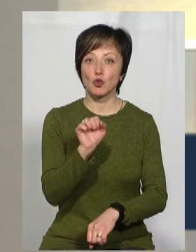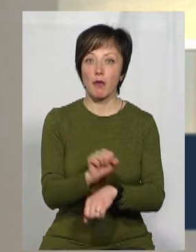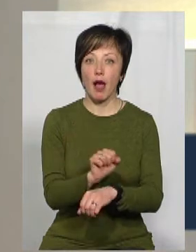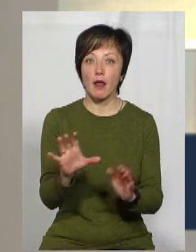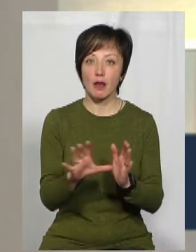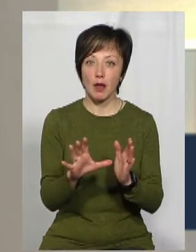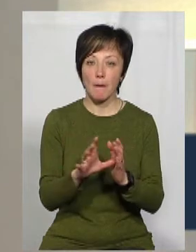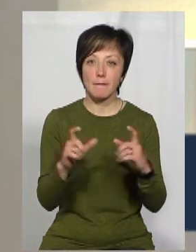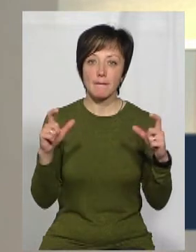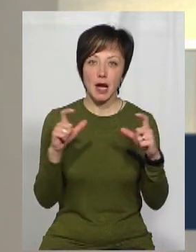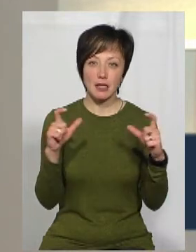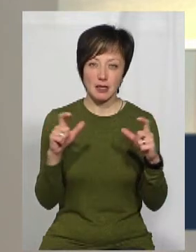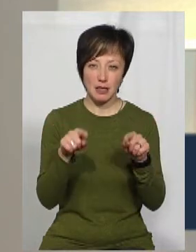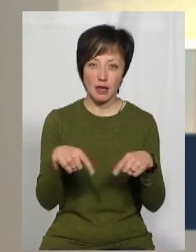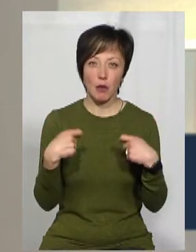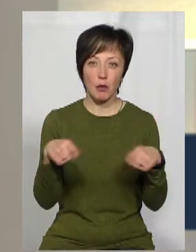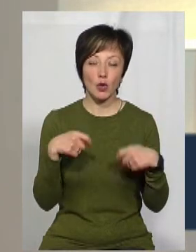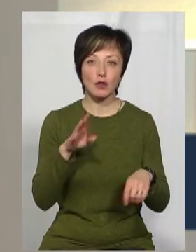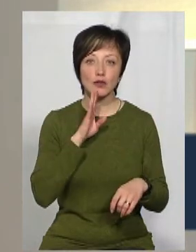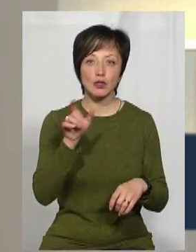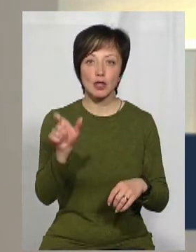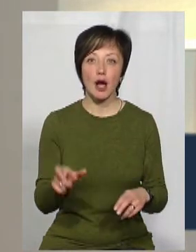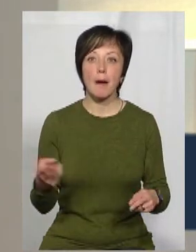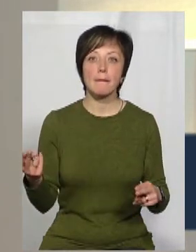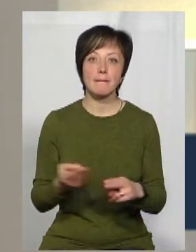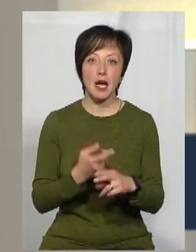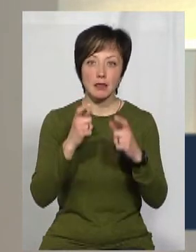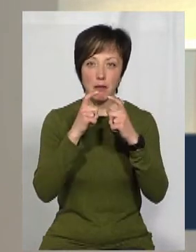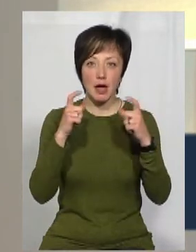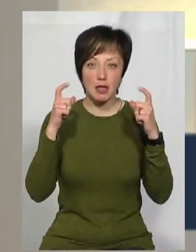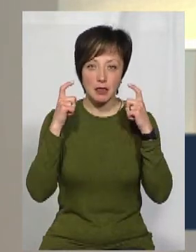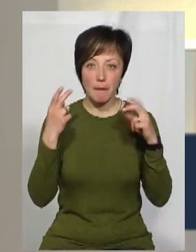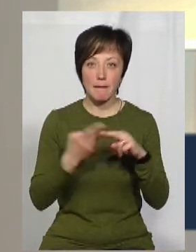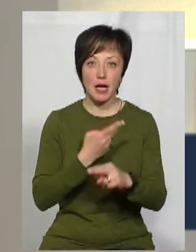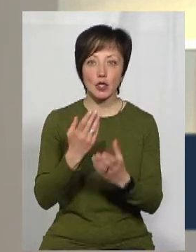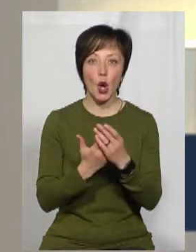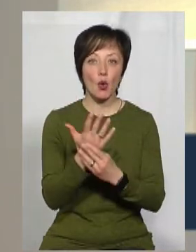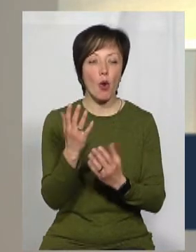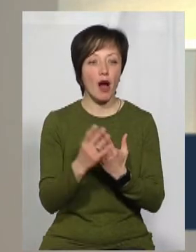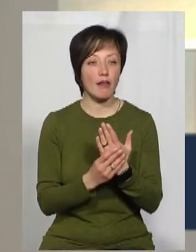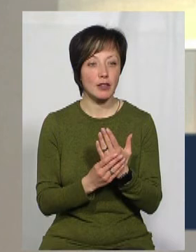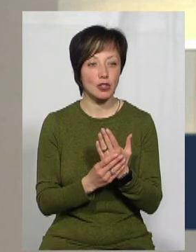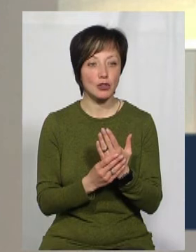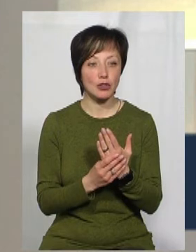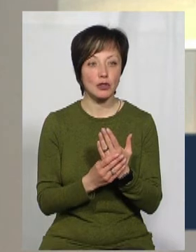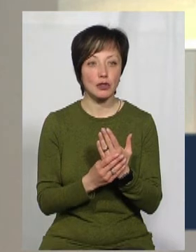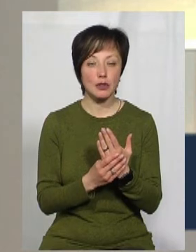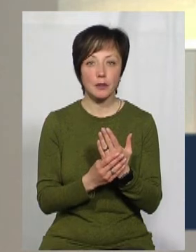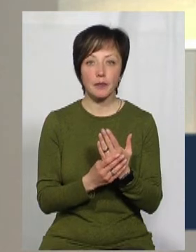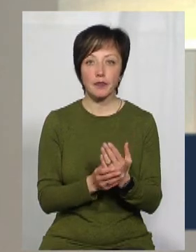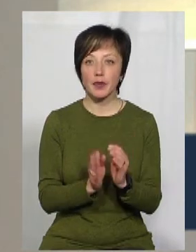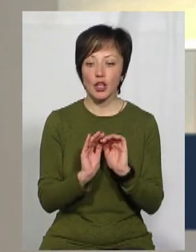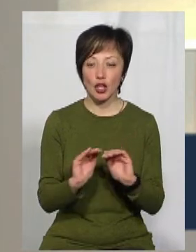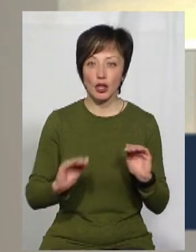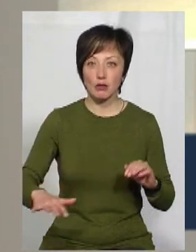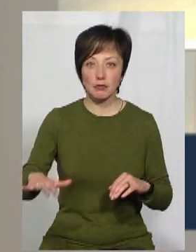є магазин родзинки. Продавщиця без маски, без рукавичок. Та на ці самі